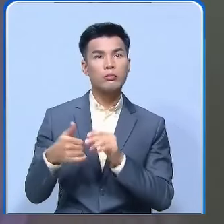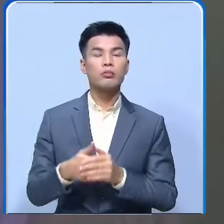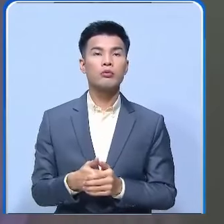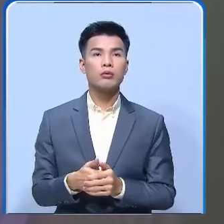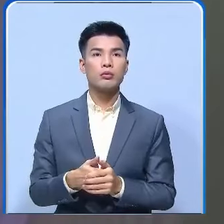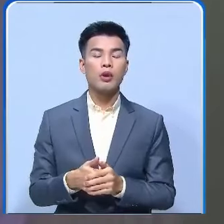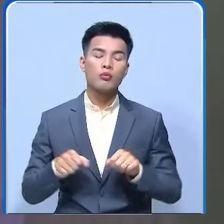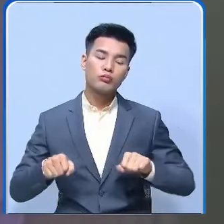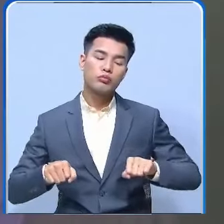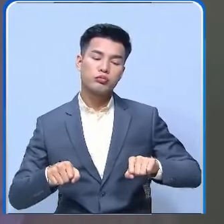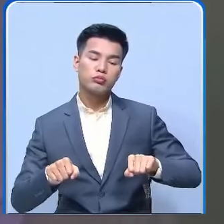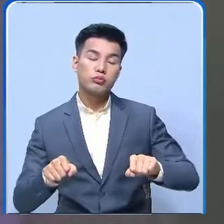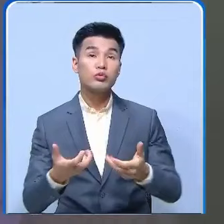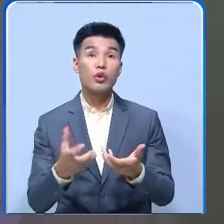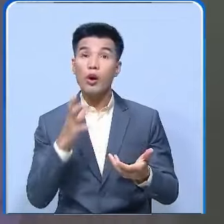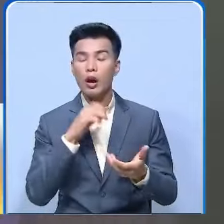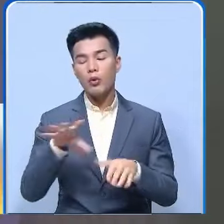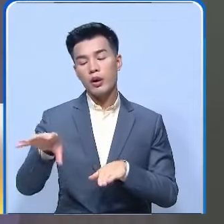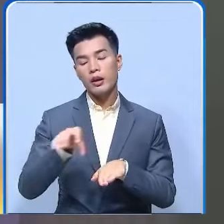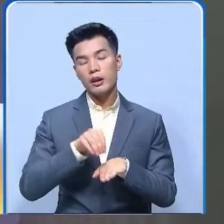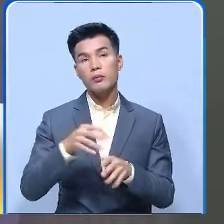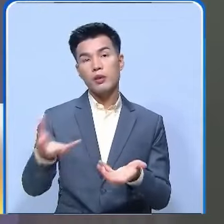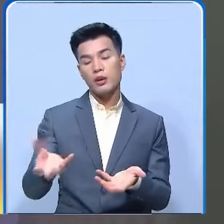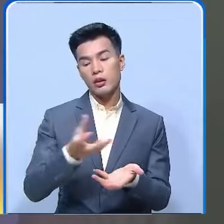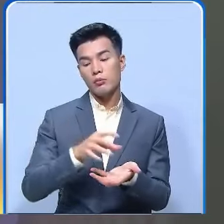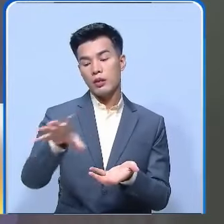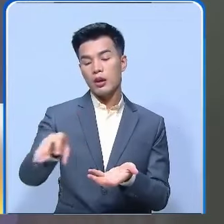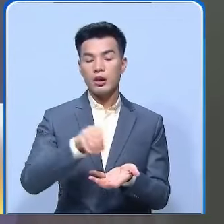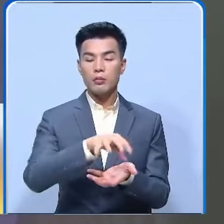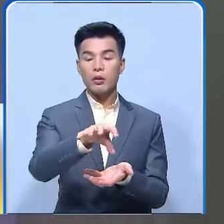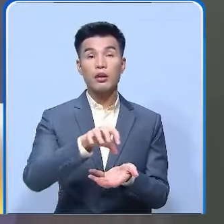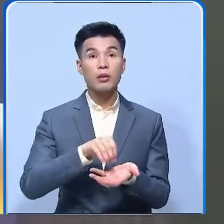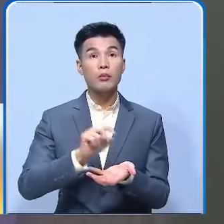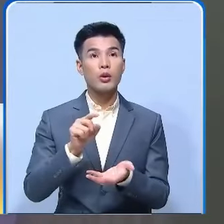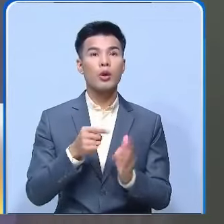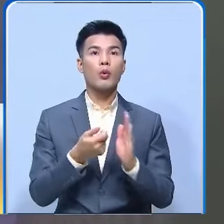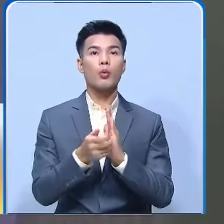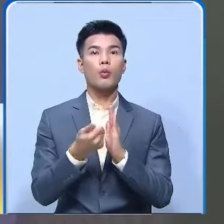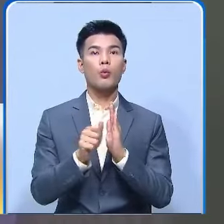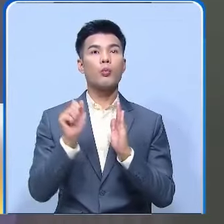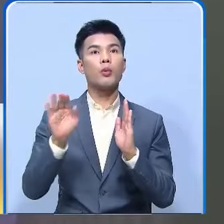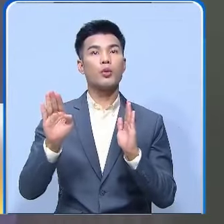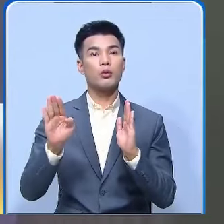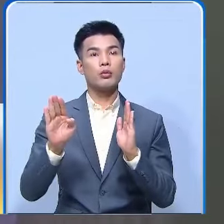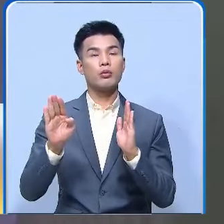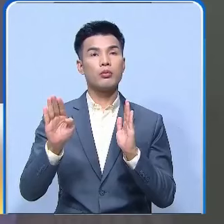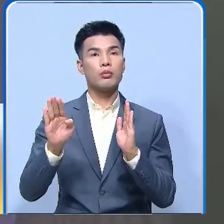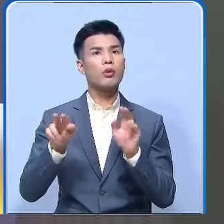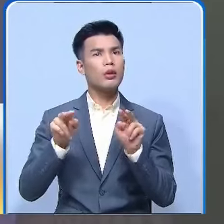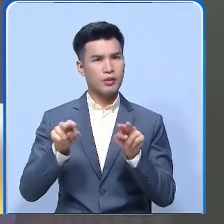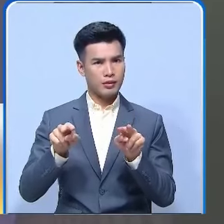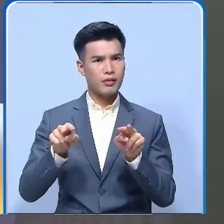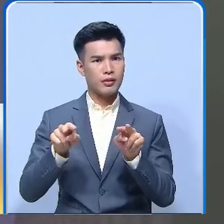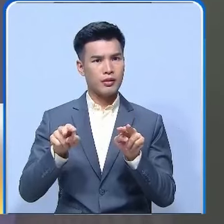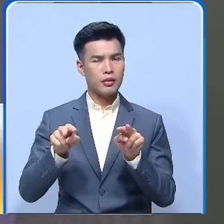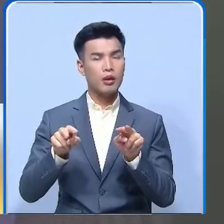ากำลังเข็นรถเข็นเก็บของเก่าค่ะคุณผู้ชมไปตามถนนชยางกูลในตัวเมืองอุบลราชธานีซึ่งภาพเนี่ย